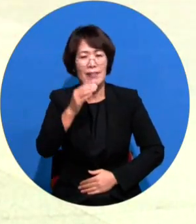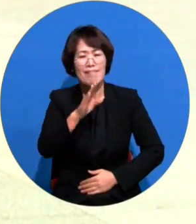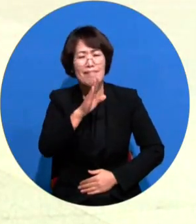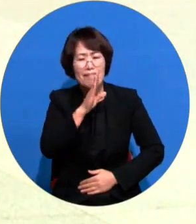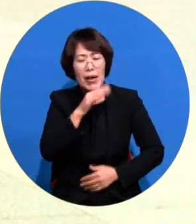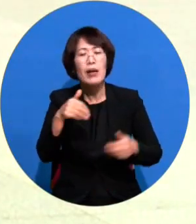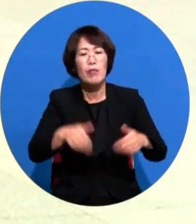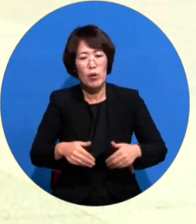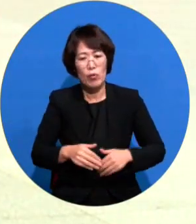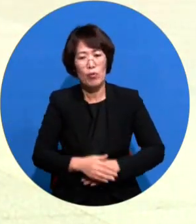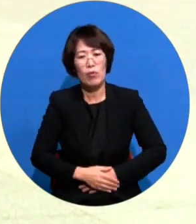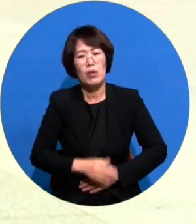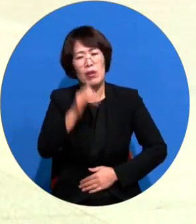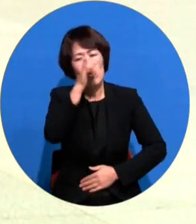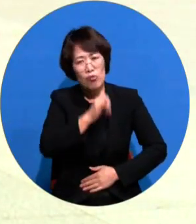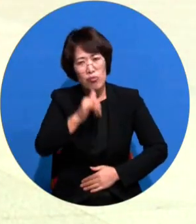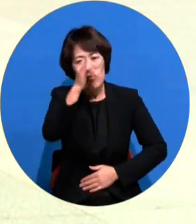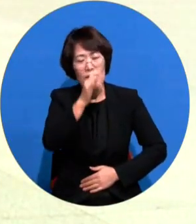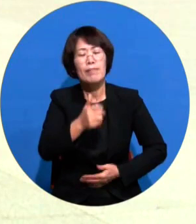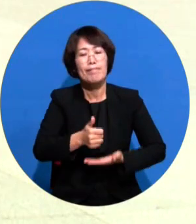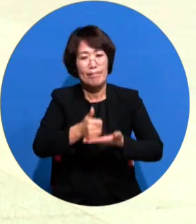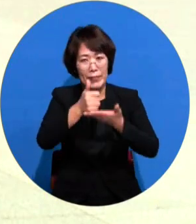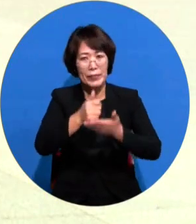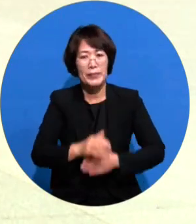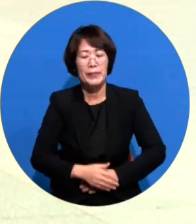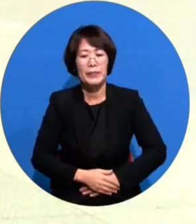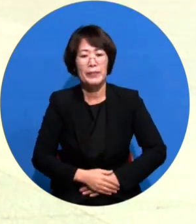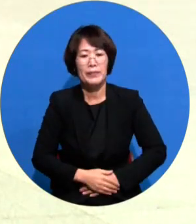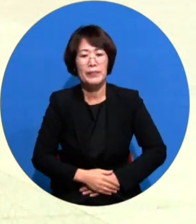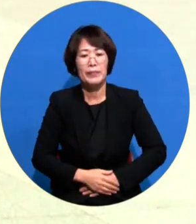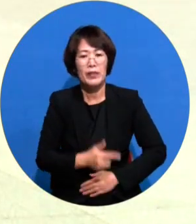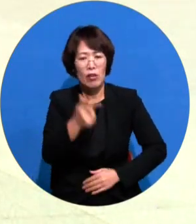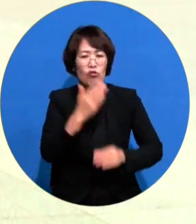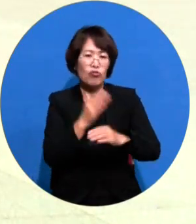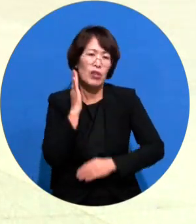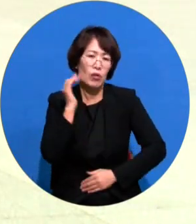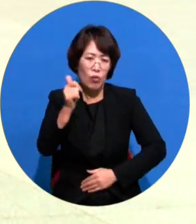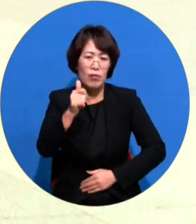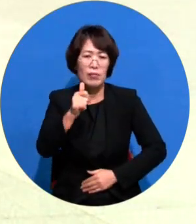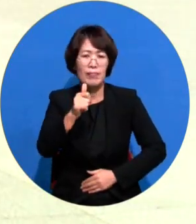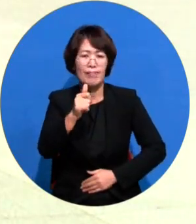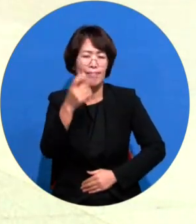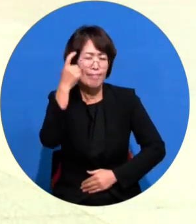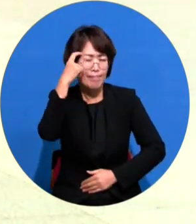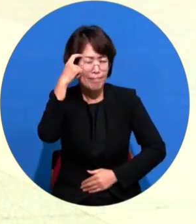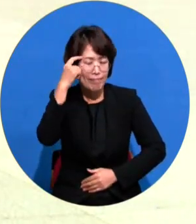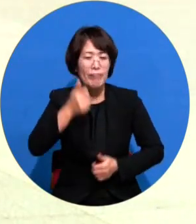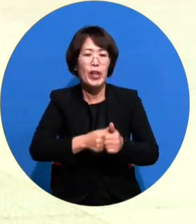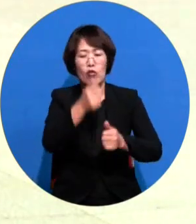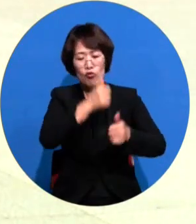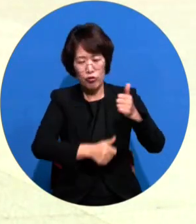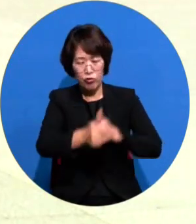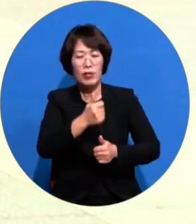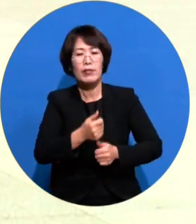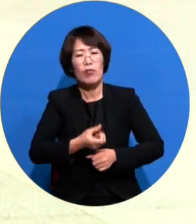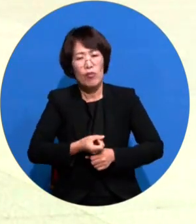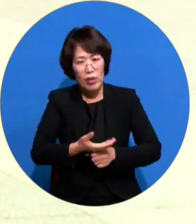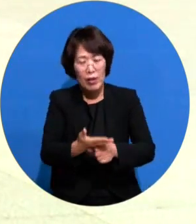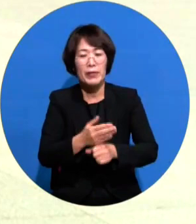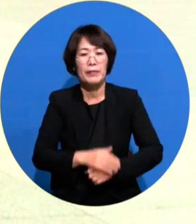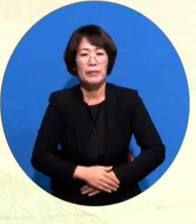분, 정말 훌륭하신 분, 그분의 업적을 따라서 정말 후손들에게 잘